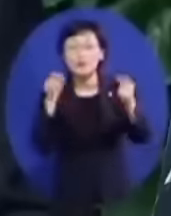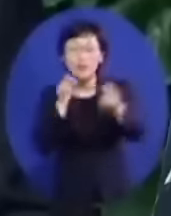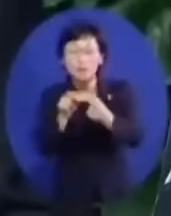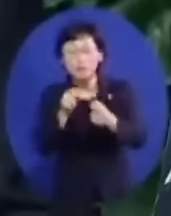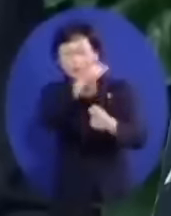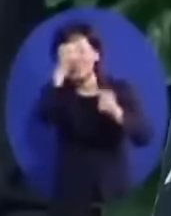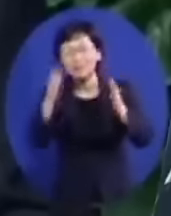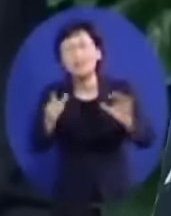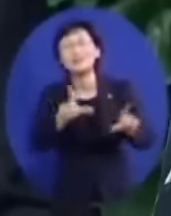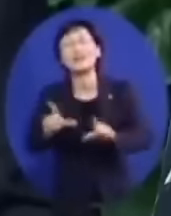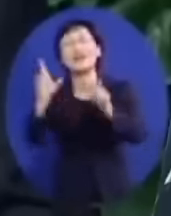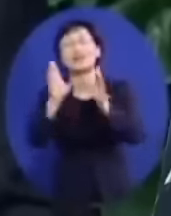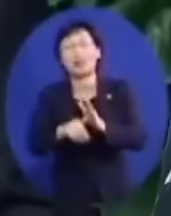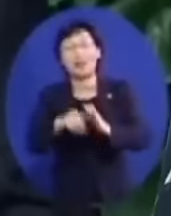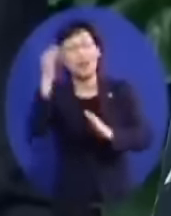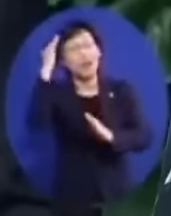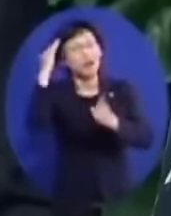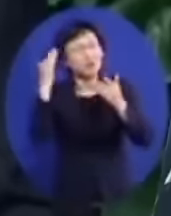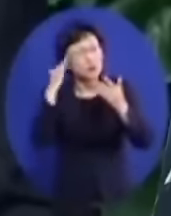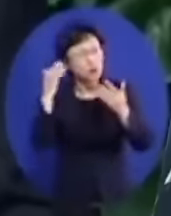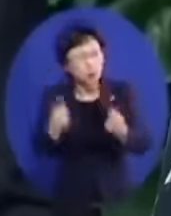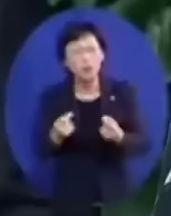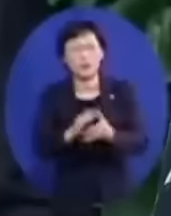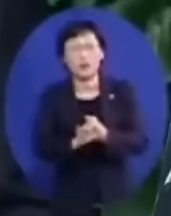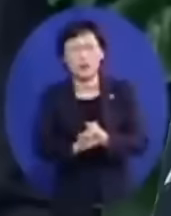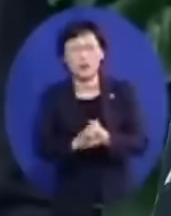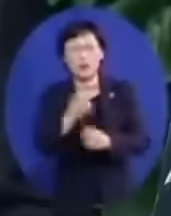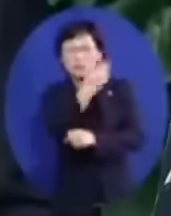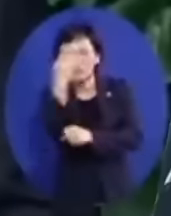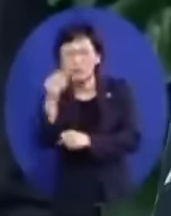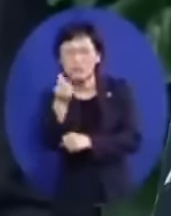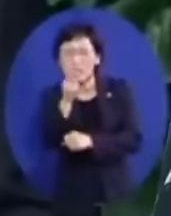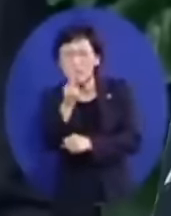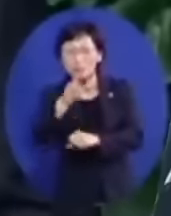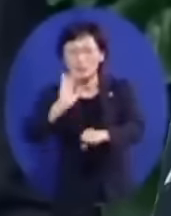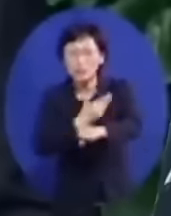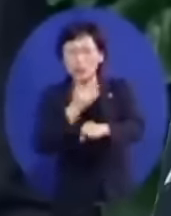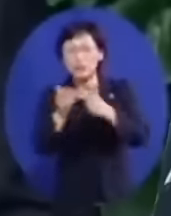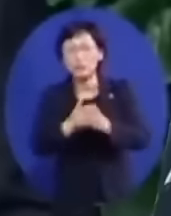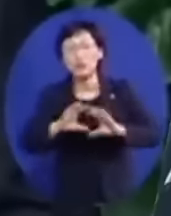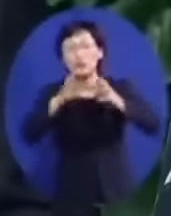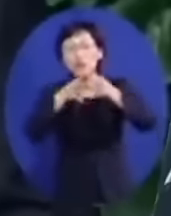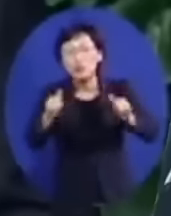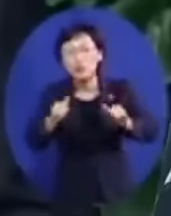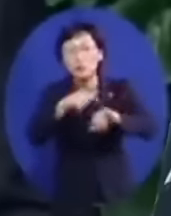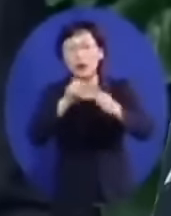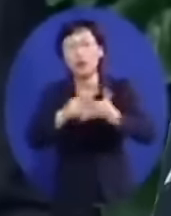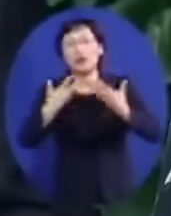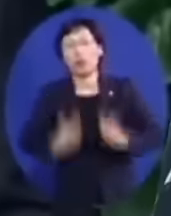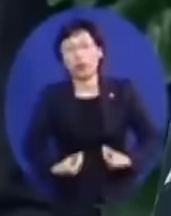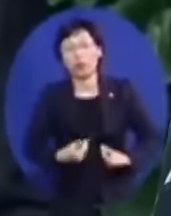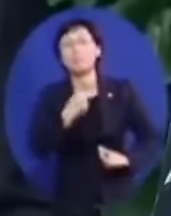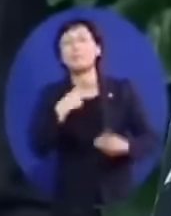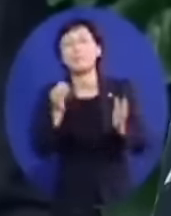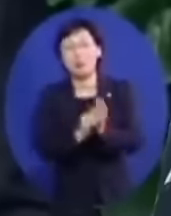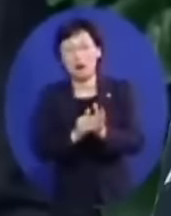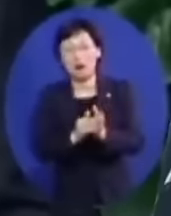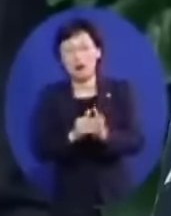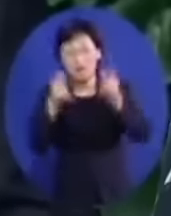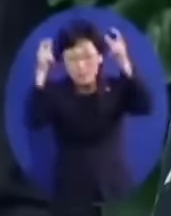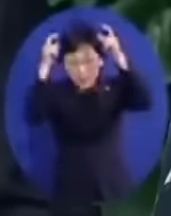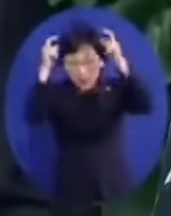살면서도 우리나라에도 매스컴이 잘못해가 국민 전체를 절망에 빠뜨리는 것을 우리는 보았지요. 소고기 파동